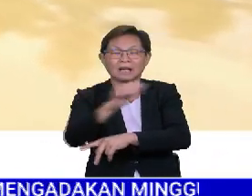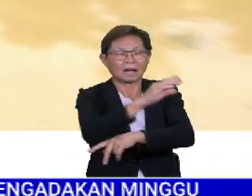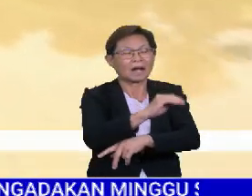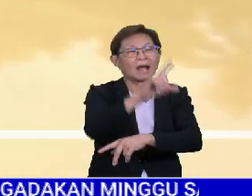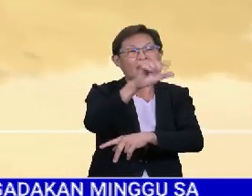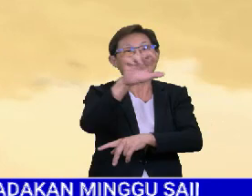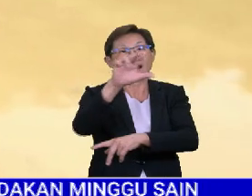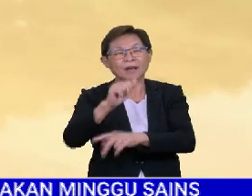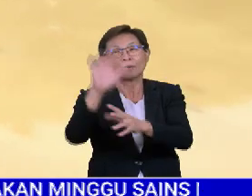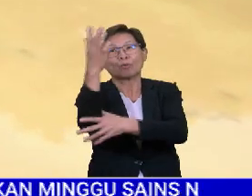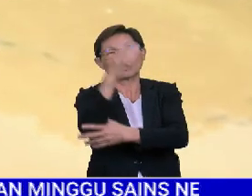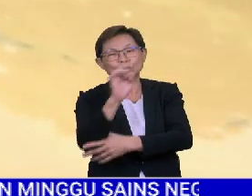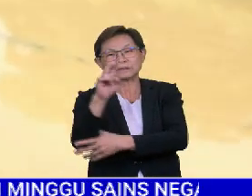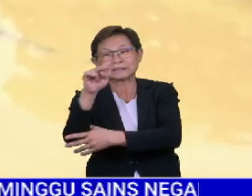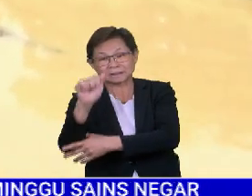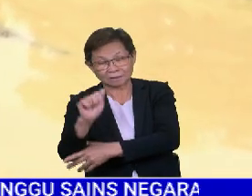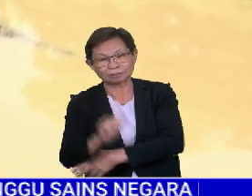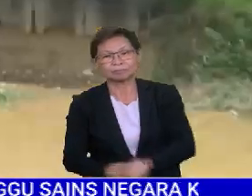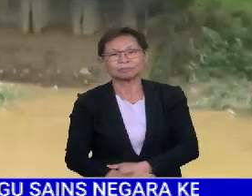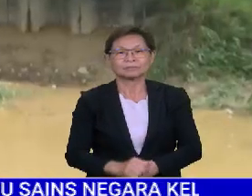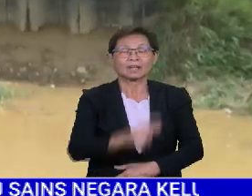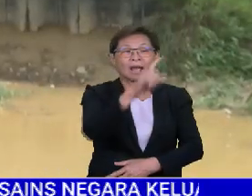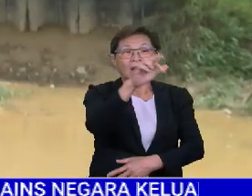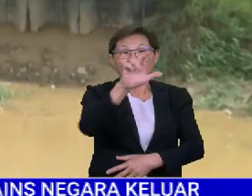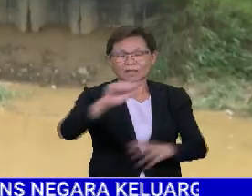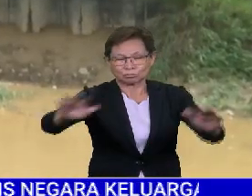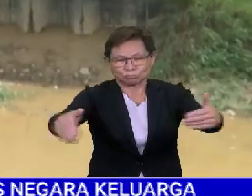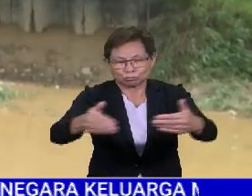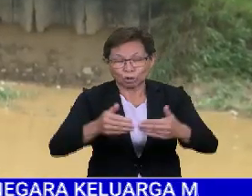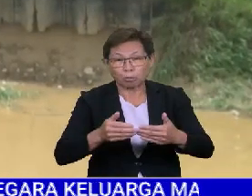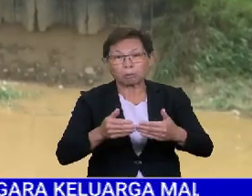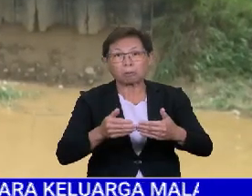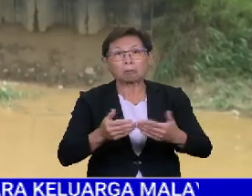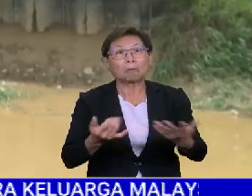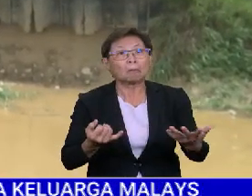di Sungai Santap. Penutupan LRA Pokok Sena memberi